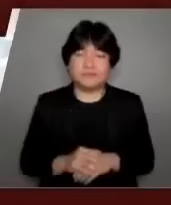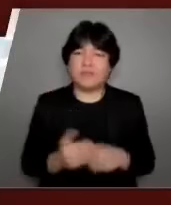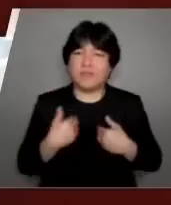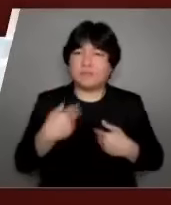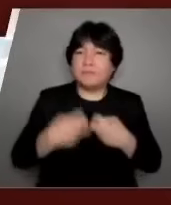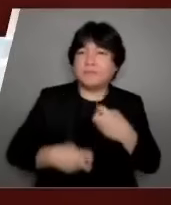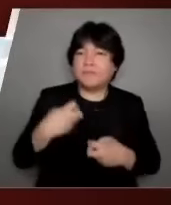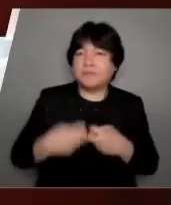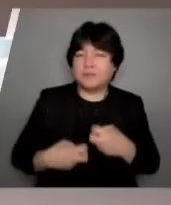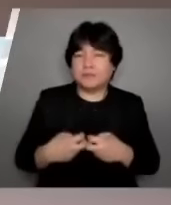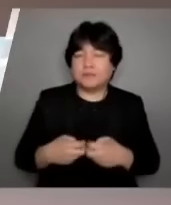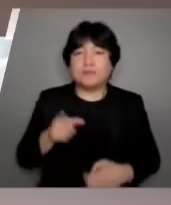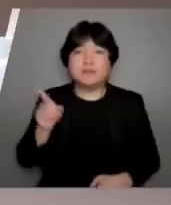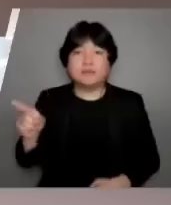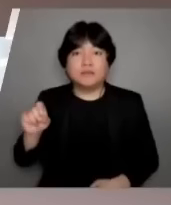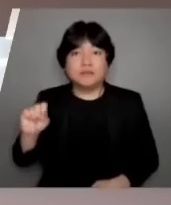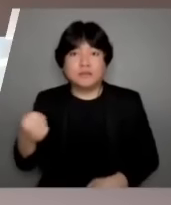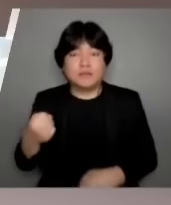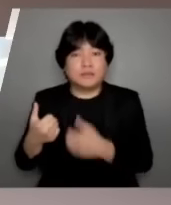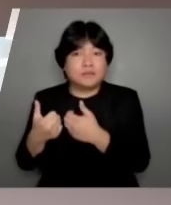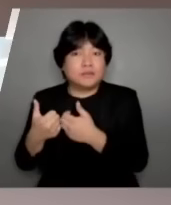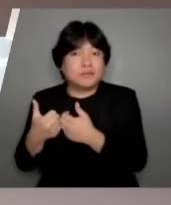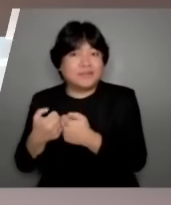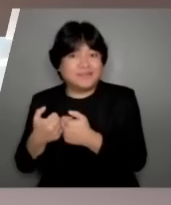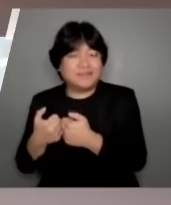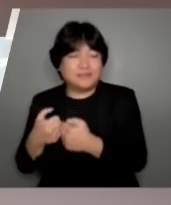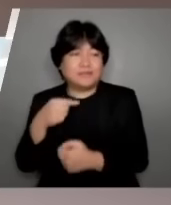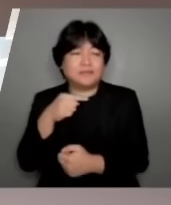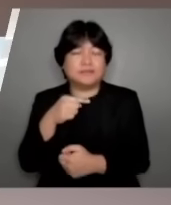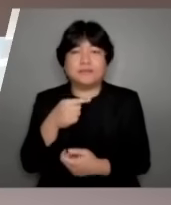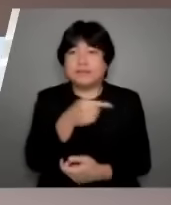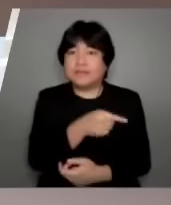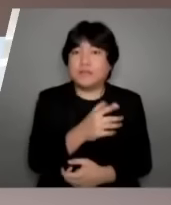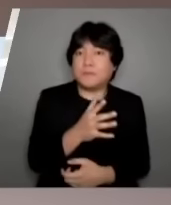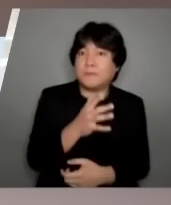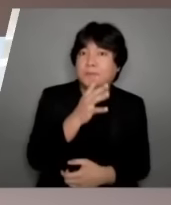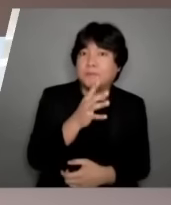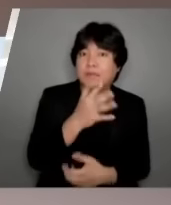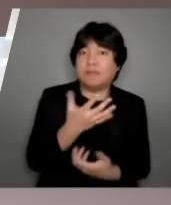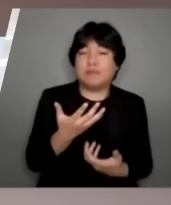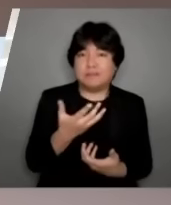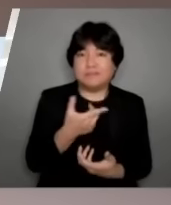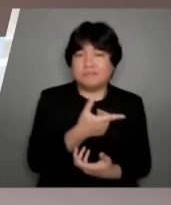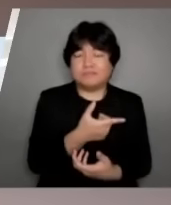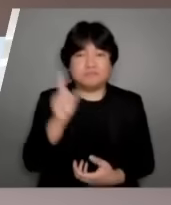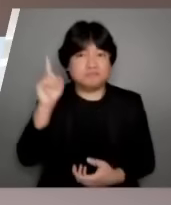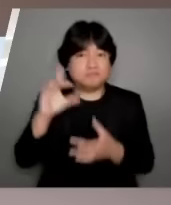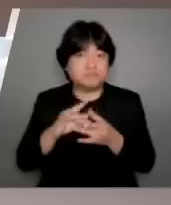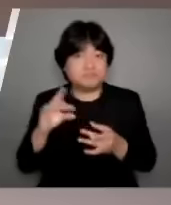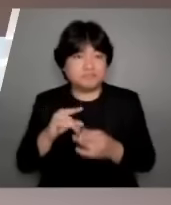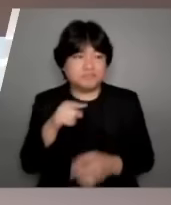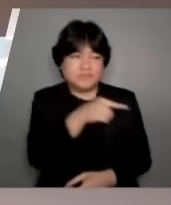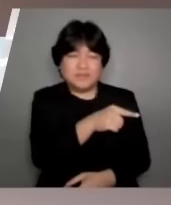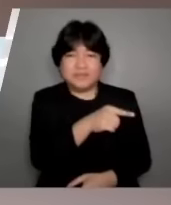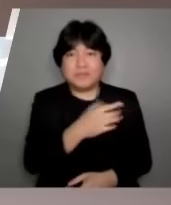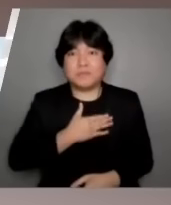kanyang inang si Angelica. Ever since unang-una pa lang, ayaw niya na kay Chloe kahit hindi niya pa po nakikita